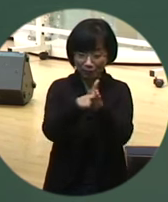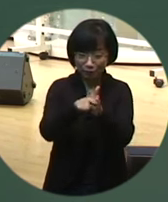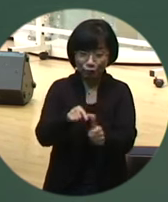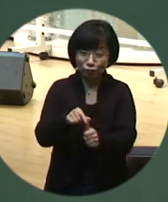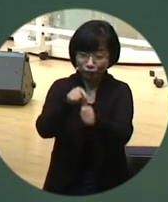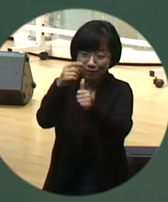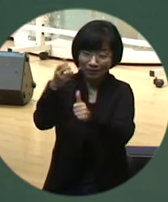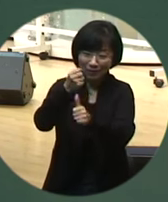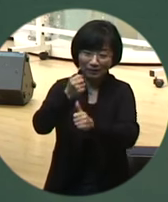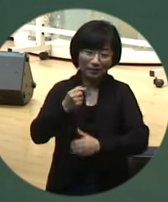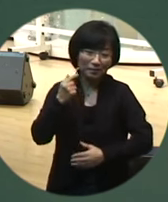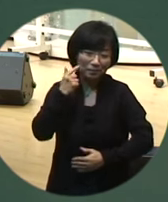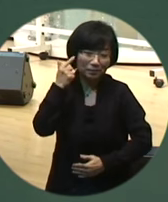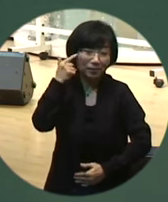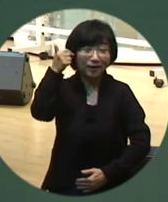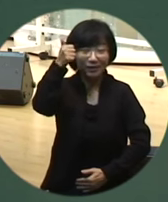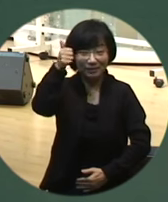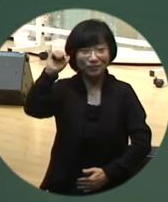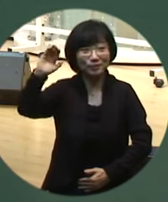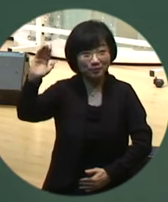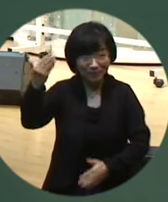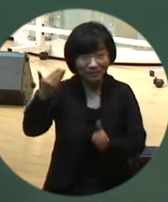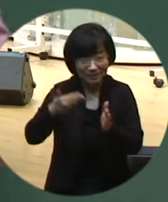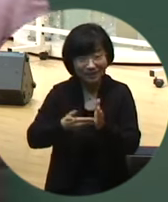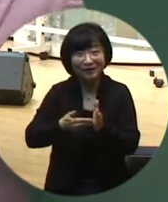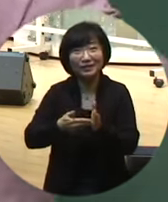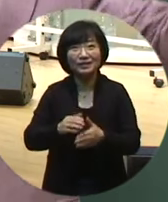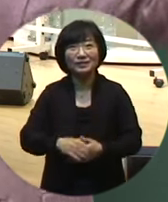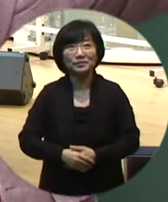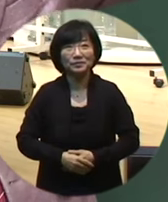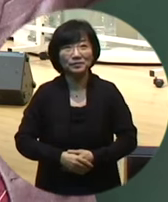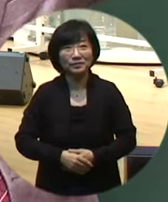now. 목회자가 돼가지고. 저는 원래